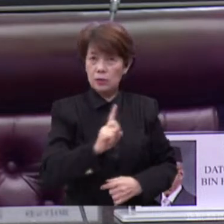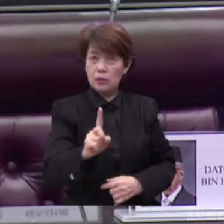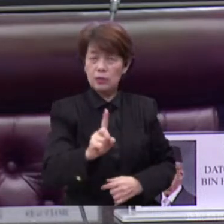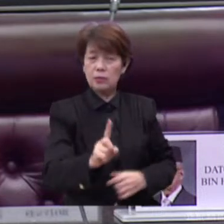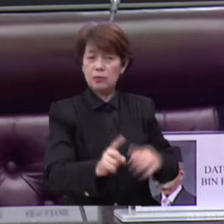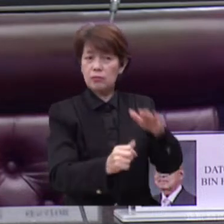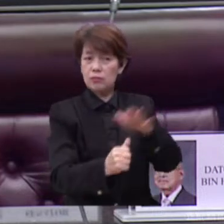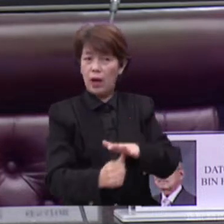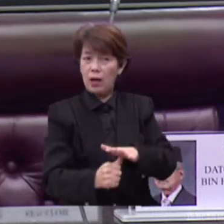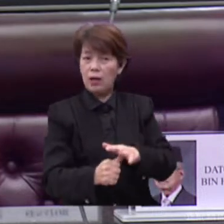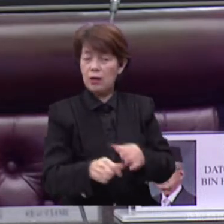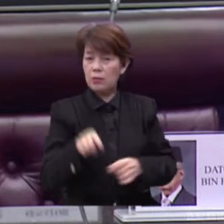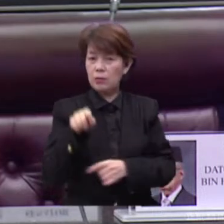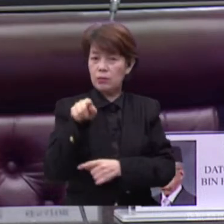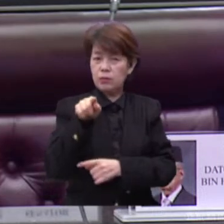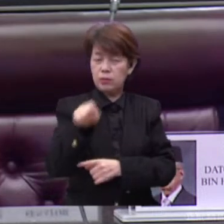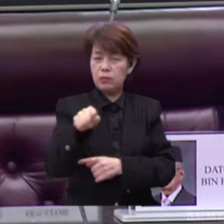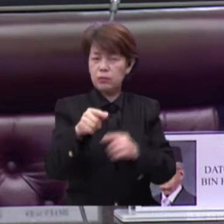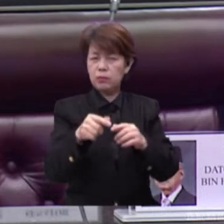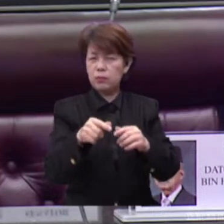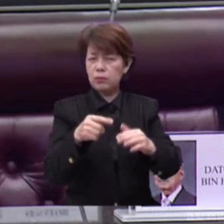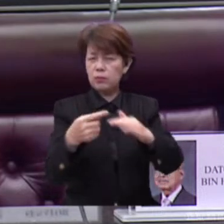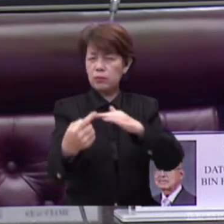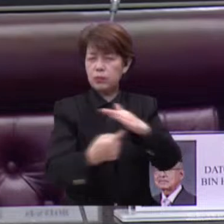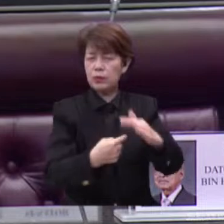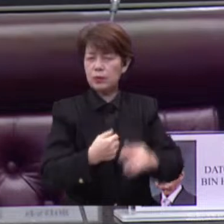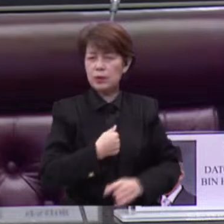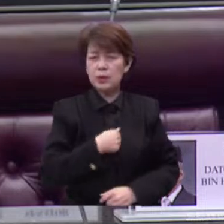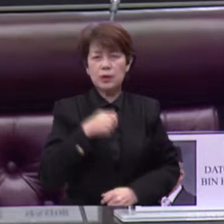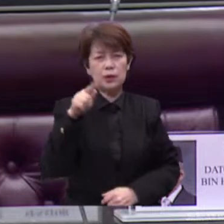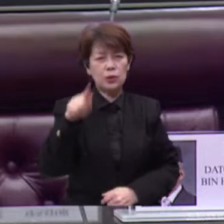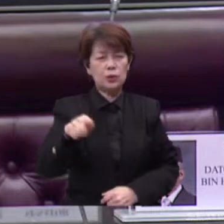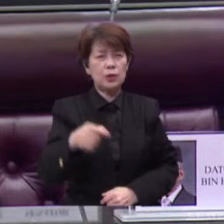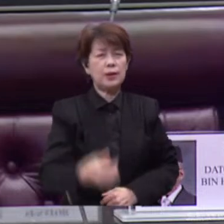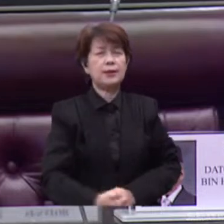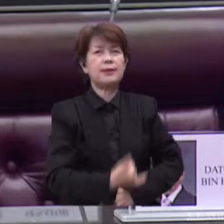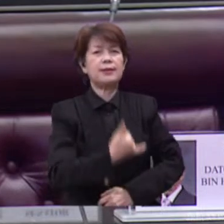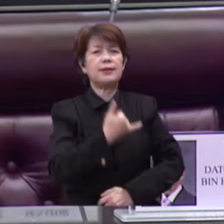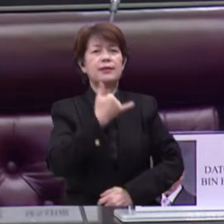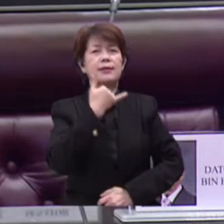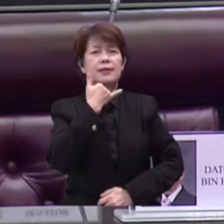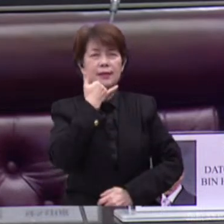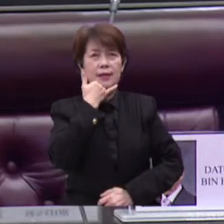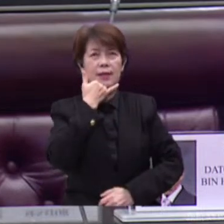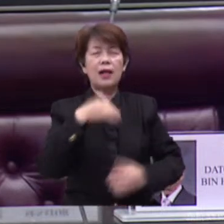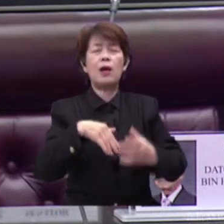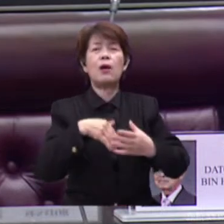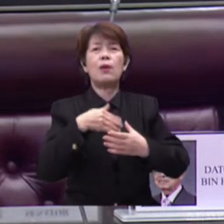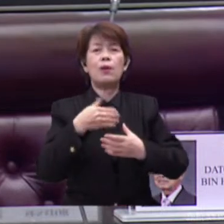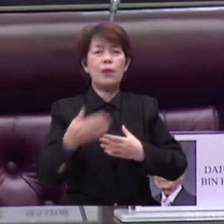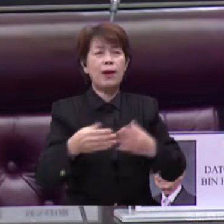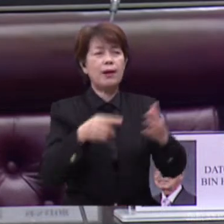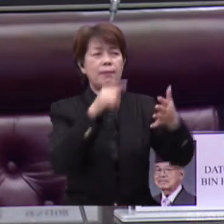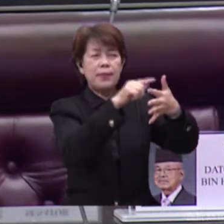kalau kamu bunuh diri Iman maka kamu sudah tertua dari sini